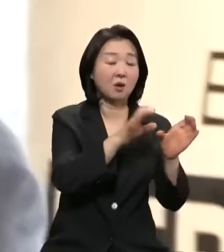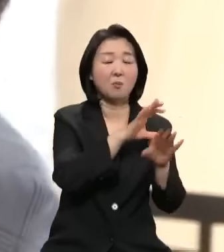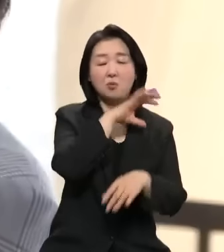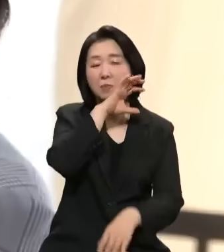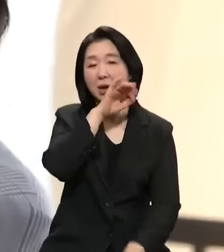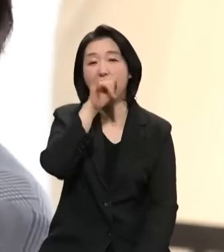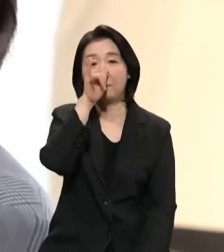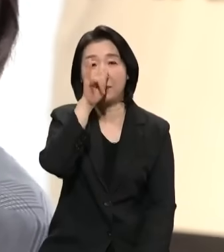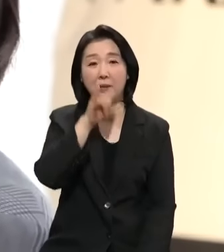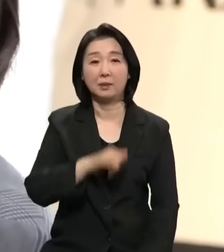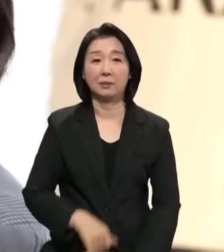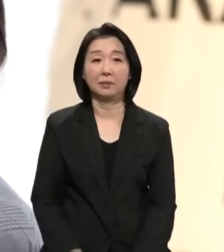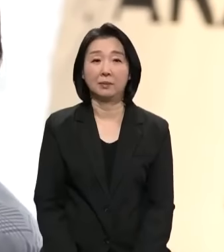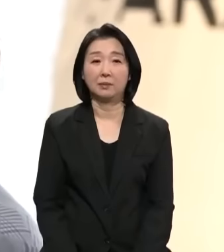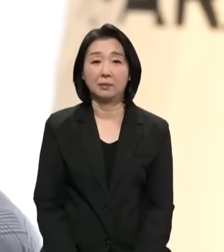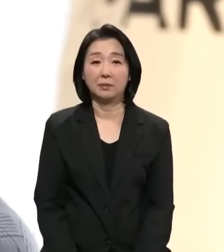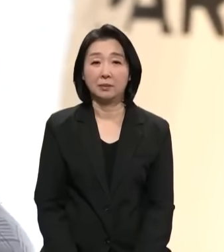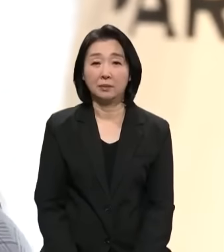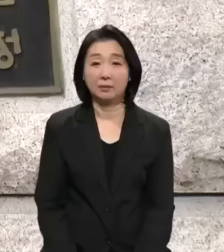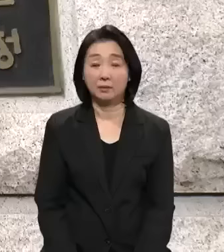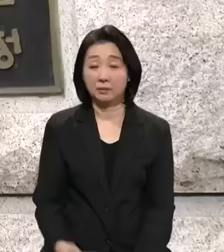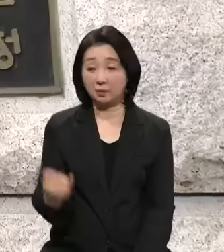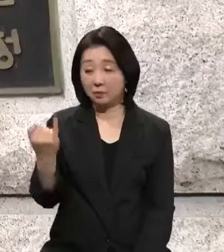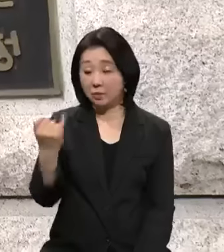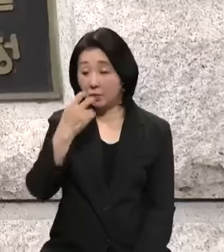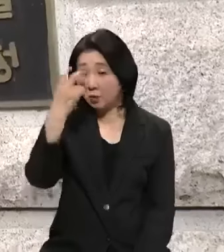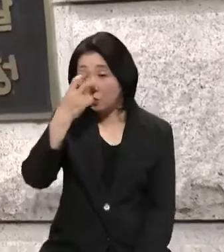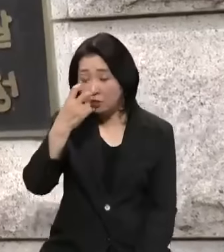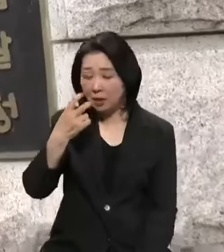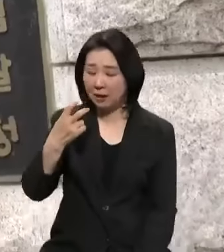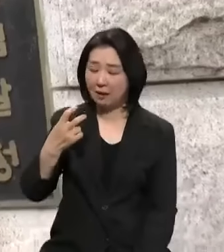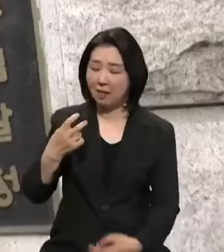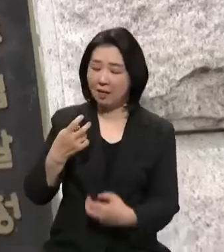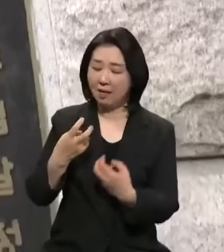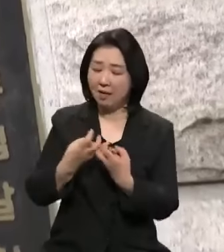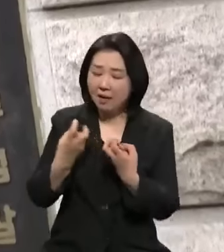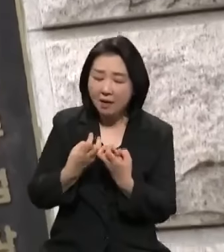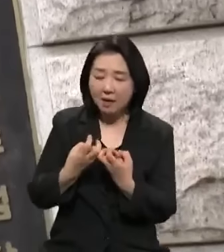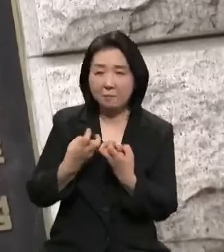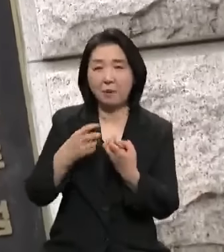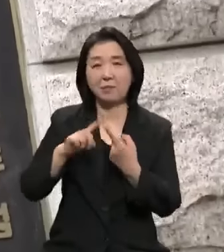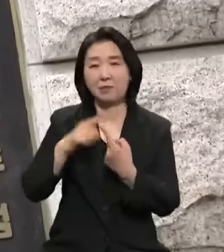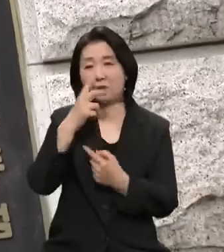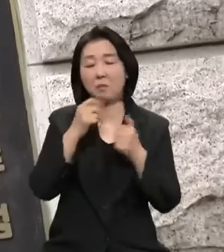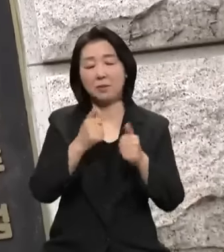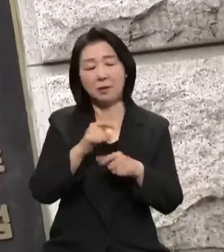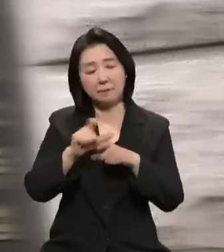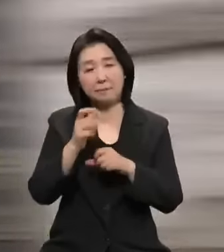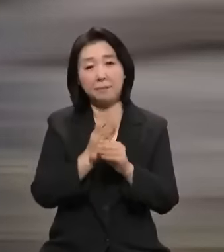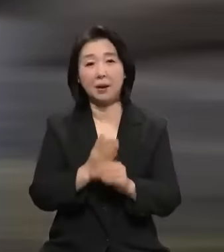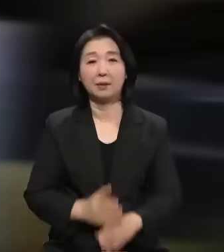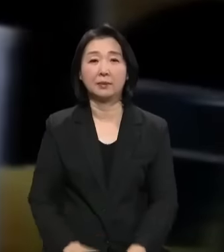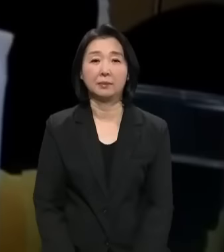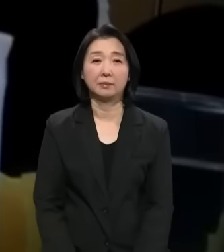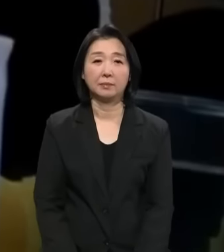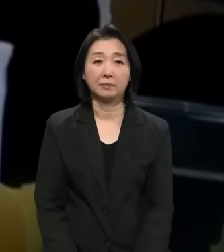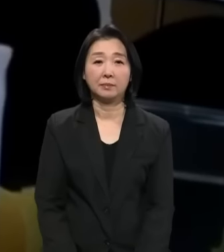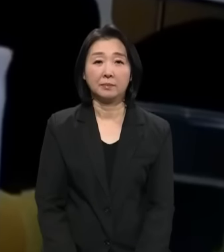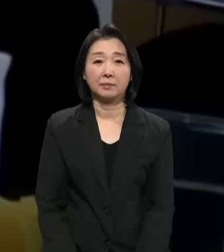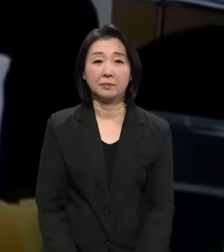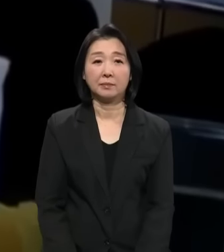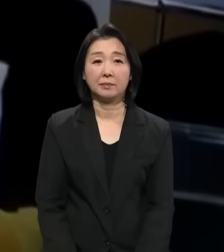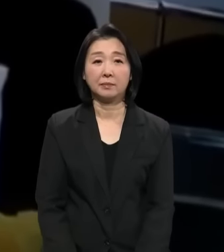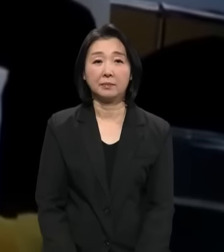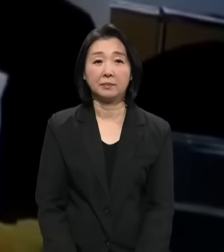반발을 부를 수 있습니다 김여사의 조사 여부와 방식을 놓고 검찰에 고심이 더해지고 있습니다 JTBC